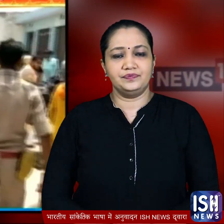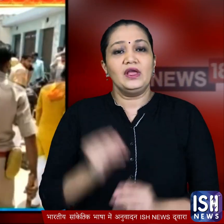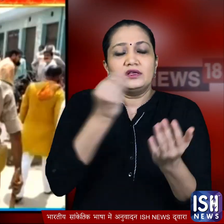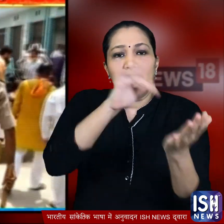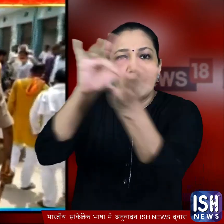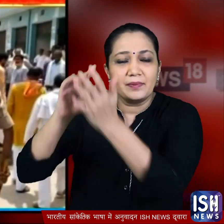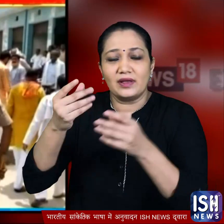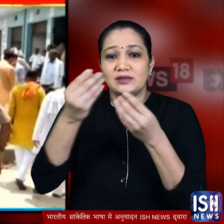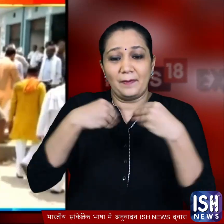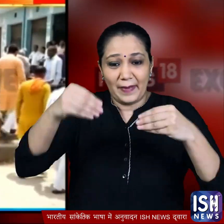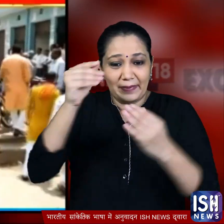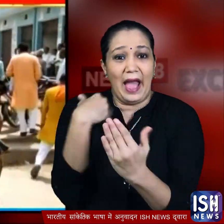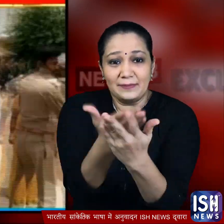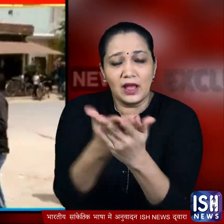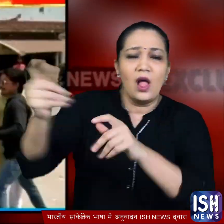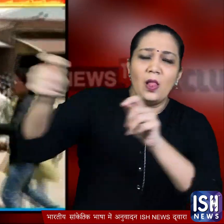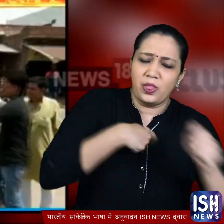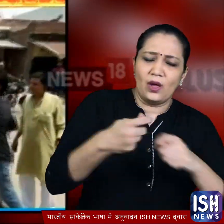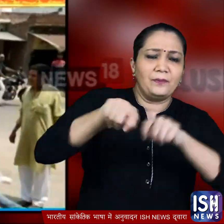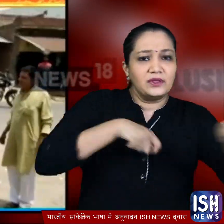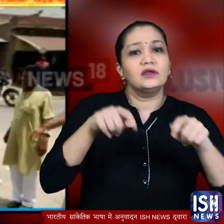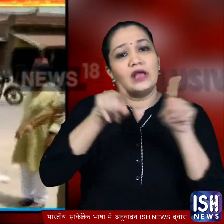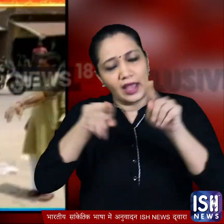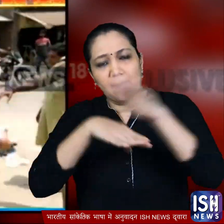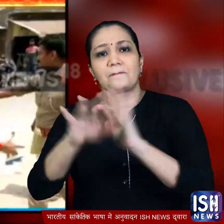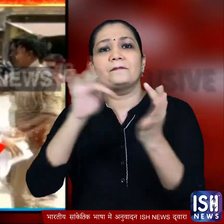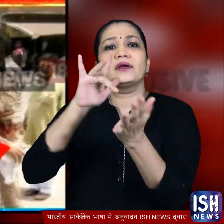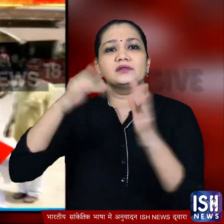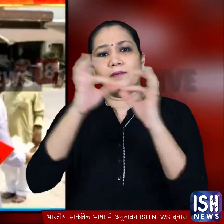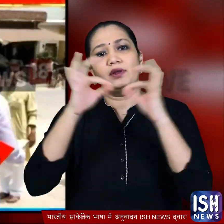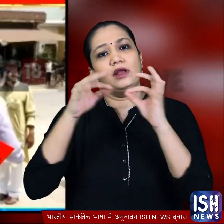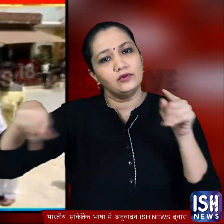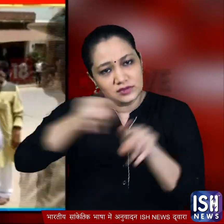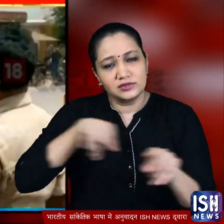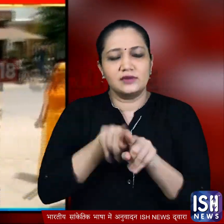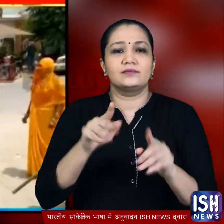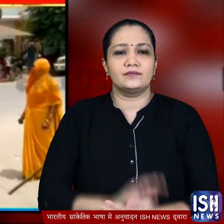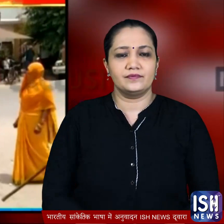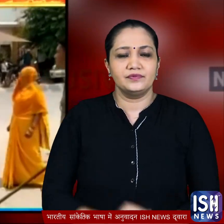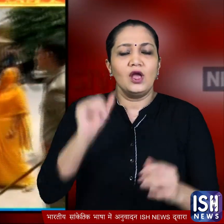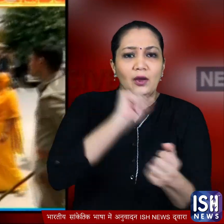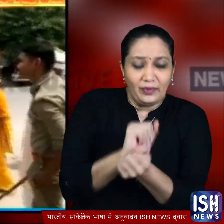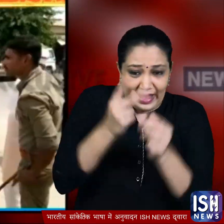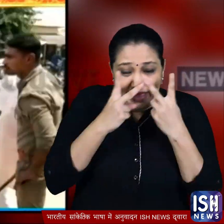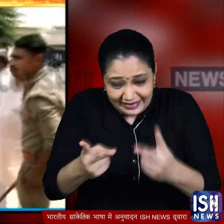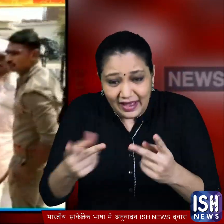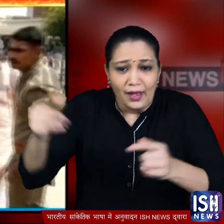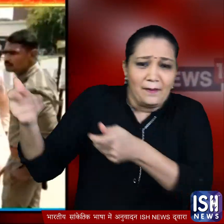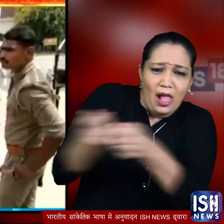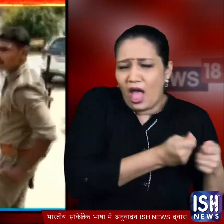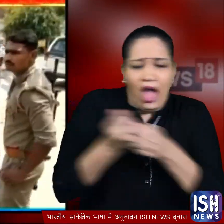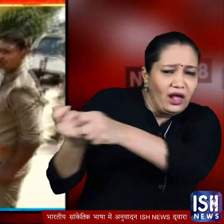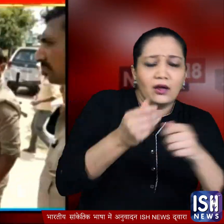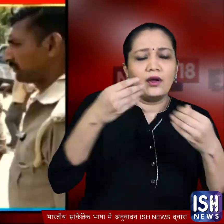कई जिलों में पर्चा फाड़ने की घटनाएं भी हुई, जिनमें बदायूं जिले की घटना का वीडियो भी सामने आया। पुलिस के सामने ही दो लोगों में छीना झपटी